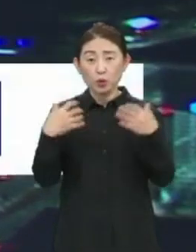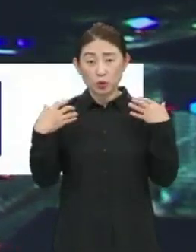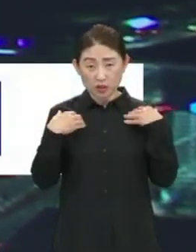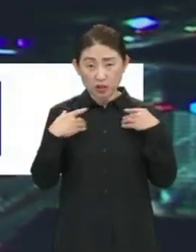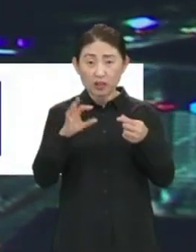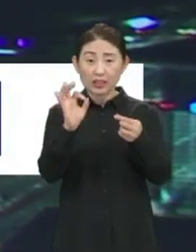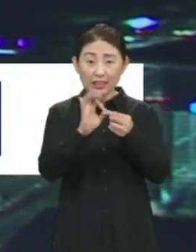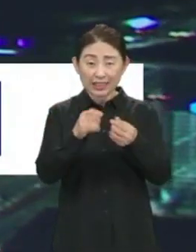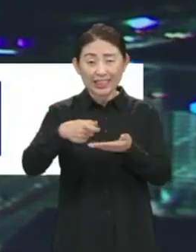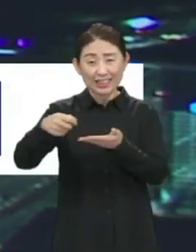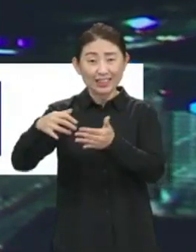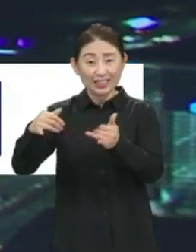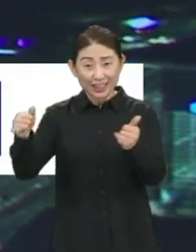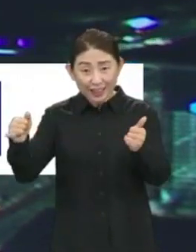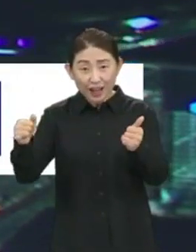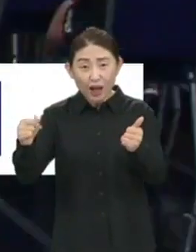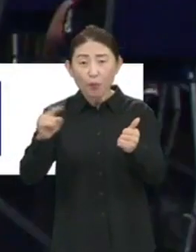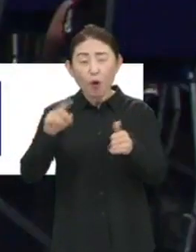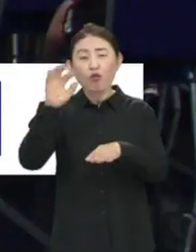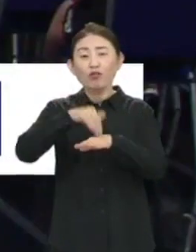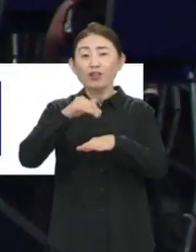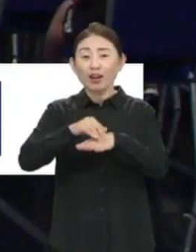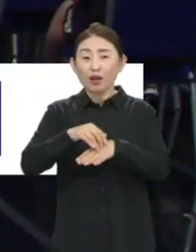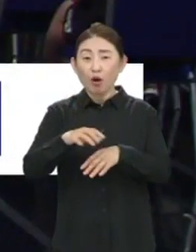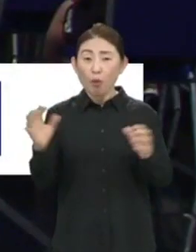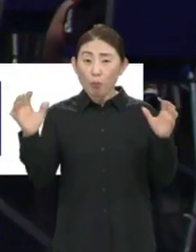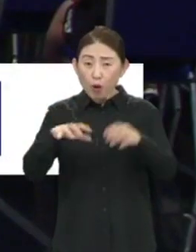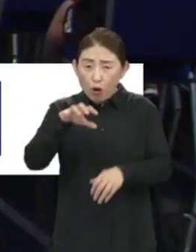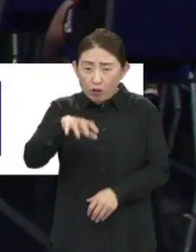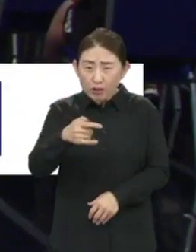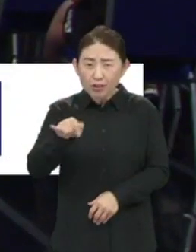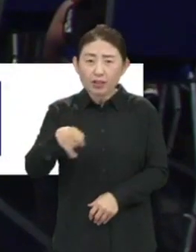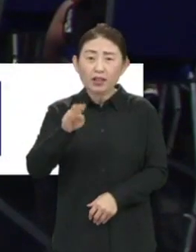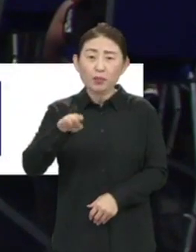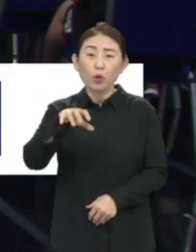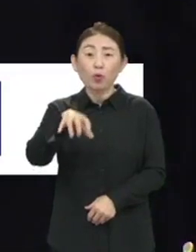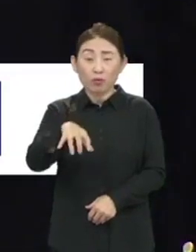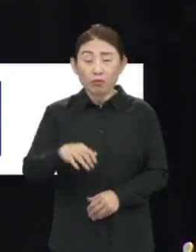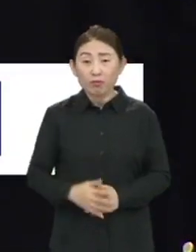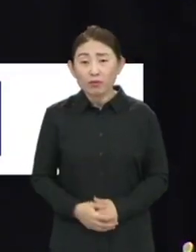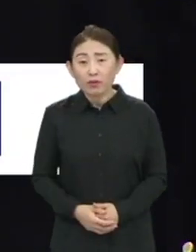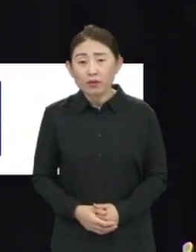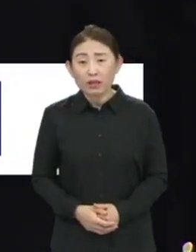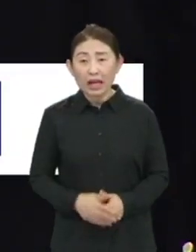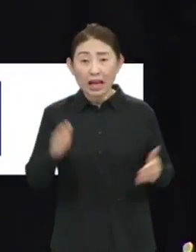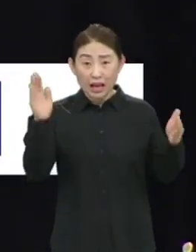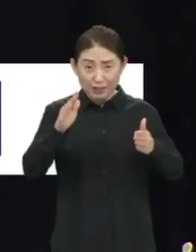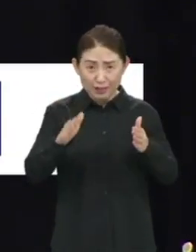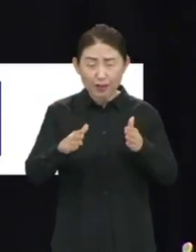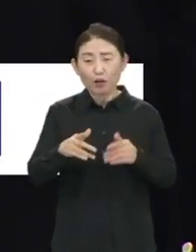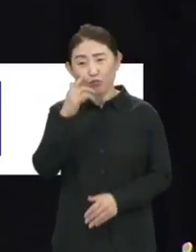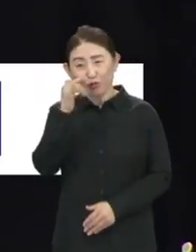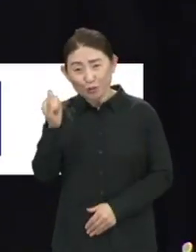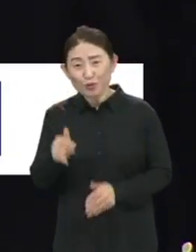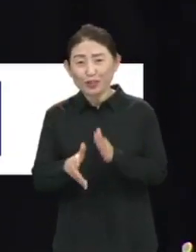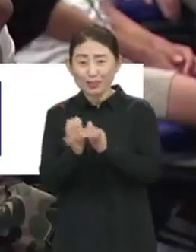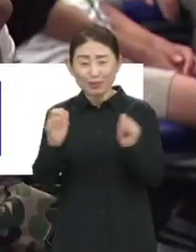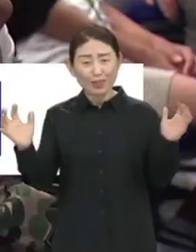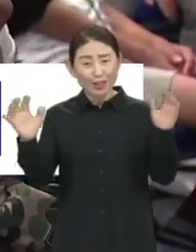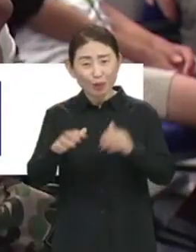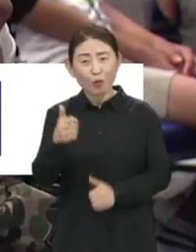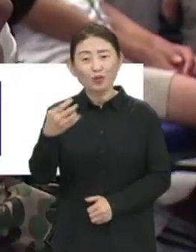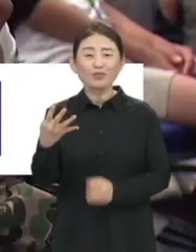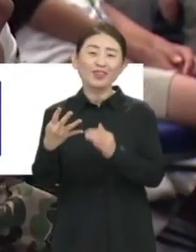세종시교육청 제10기 기자단 미디어 연수가 TJB 대전 방송에서 진행됐습니다. 학생과 학부모, 시민 등